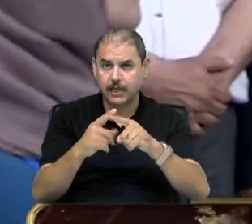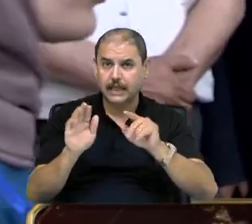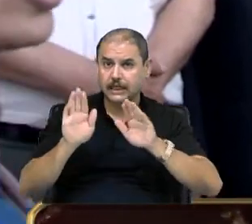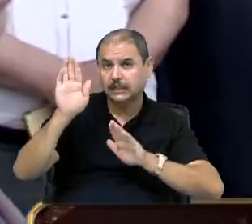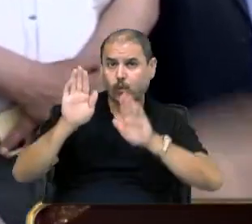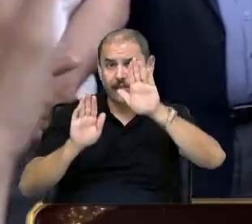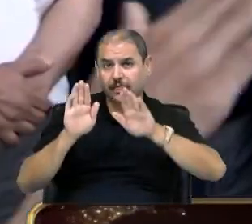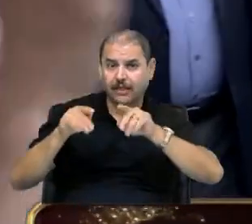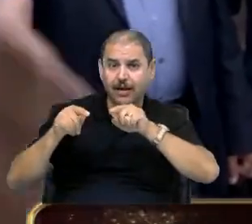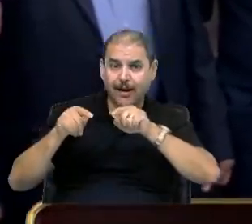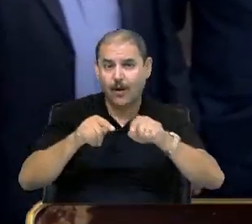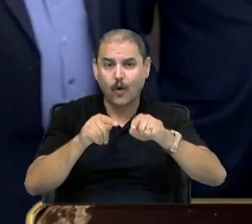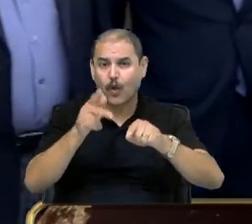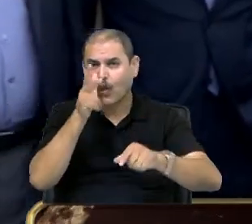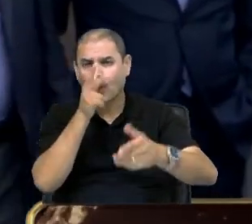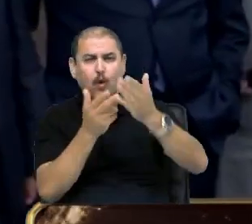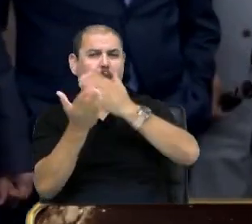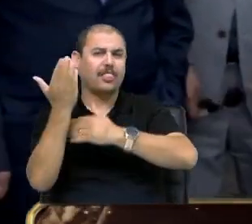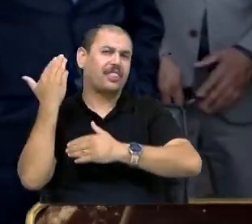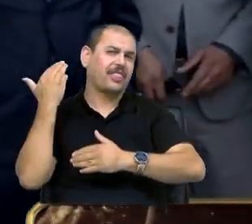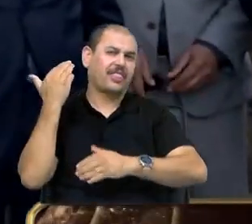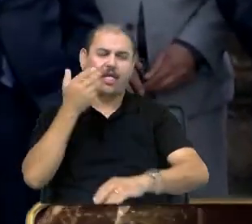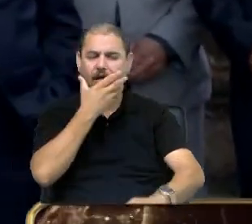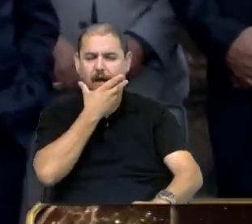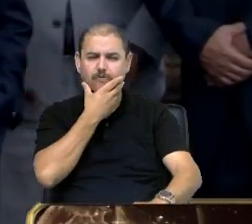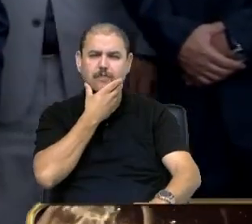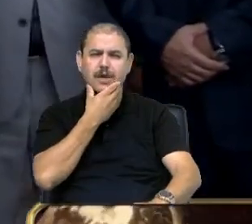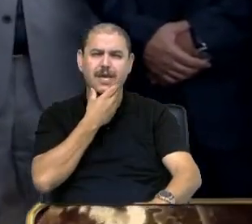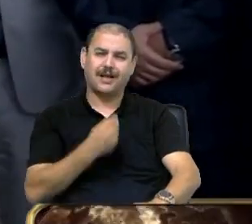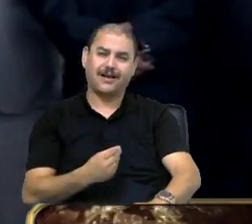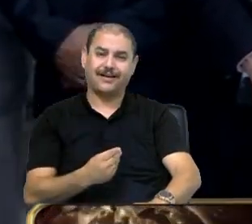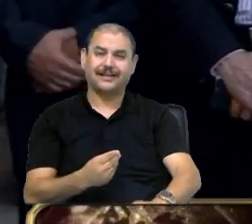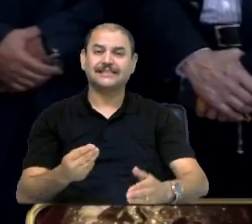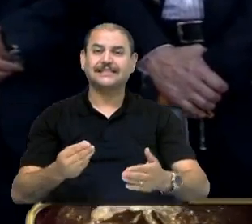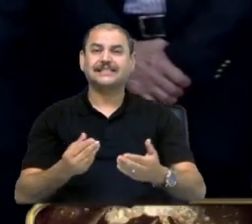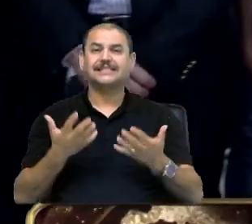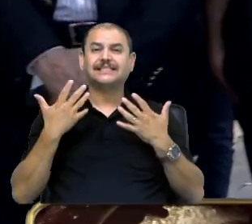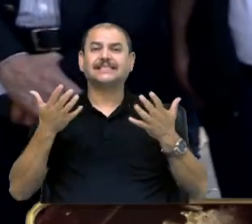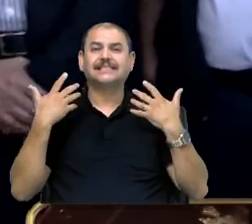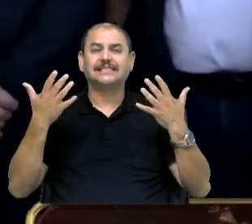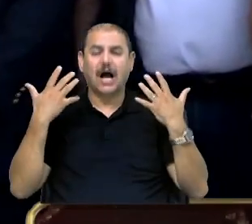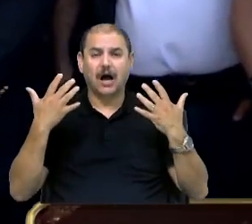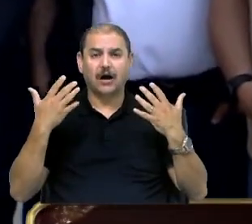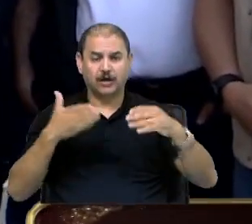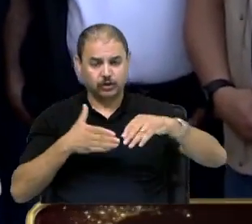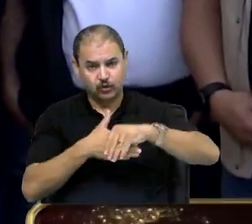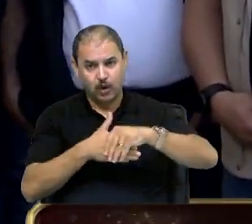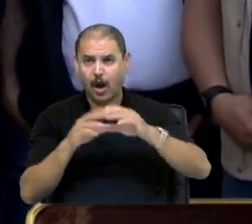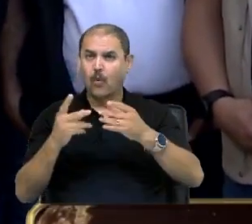قائمه التراث العالمي والذي من شانه ايضا المساهمه في تشجيع الحركه السياحيه داخليا